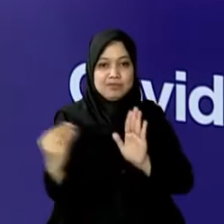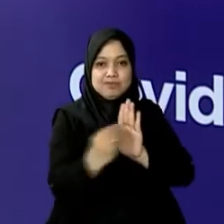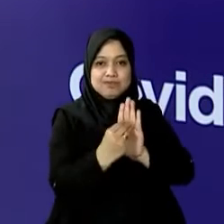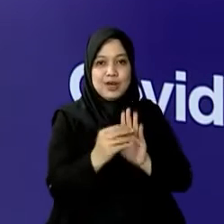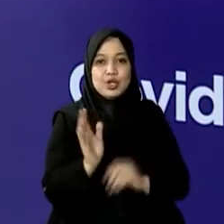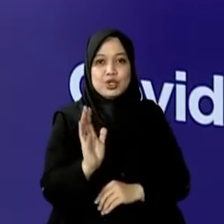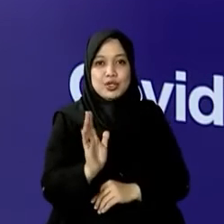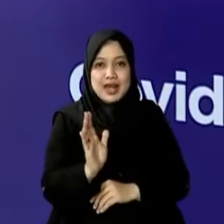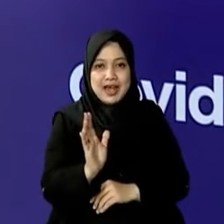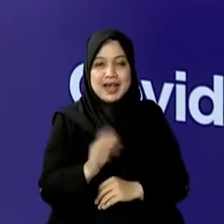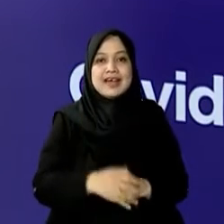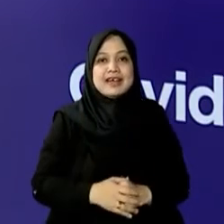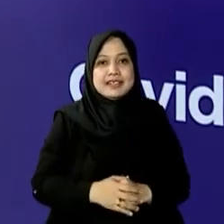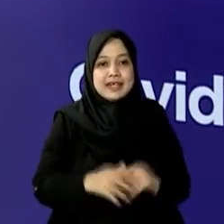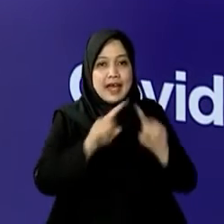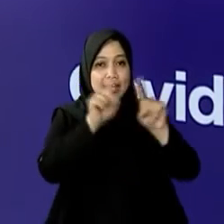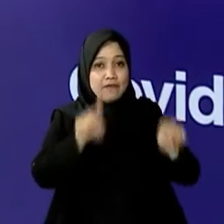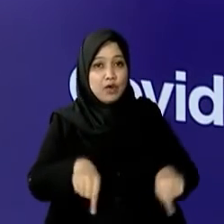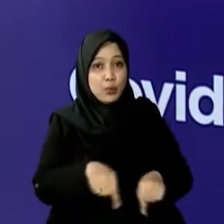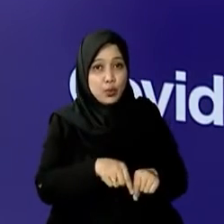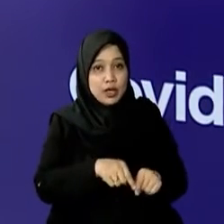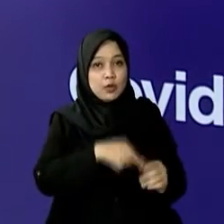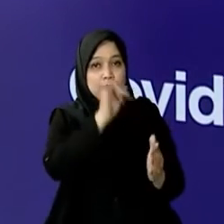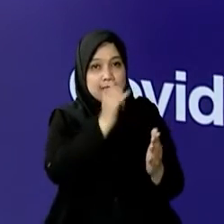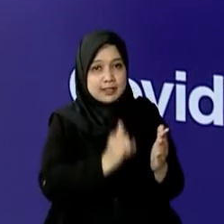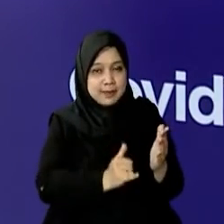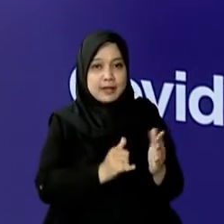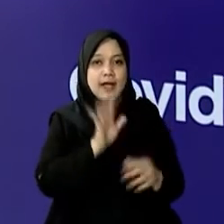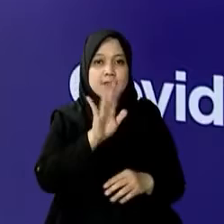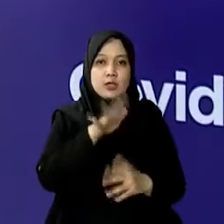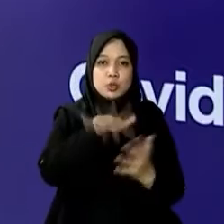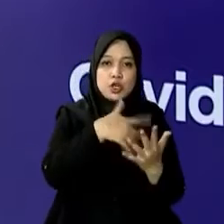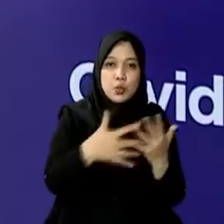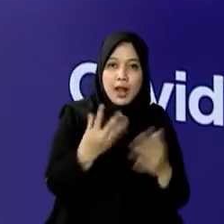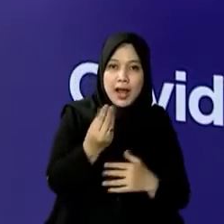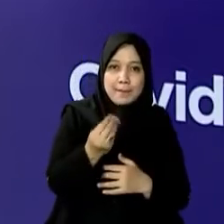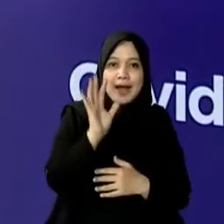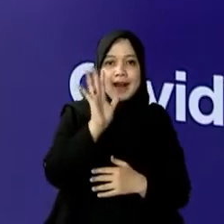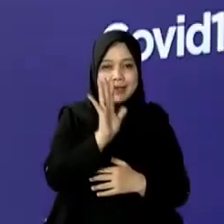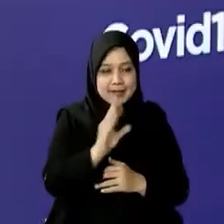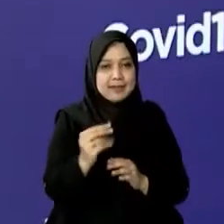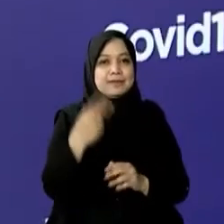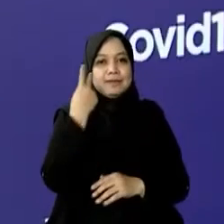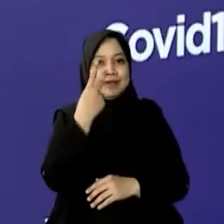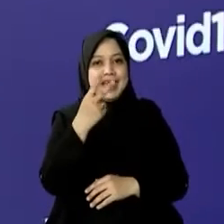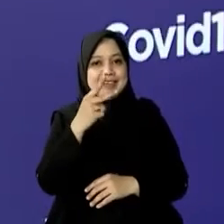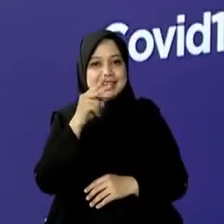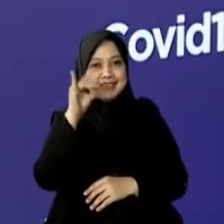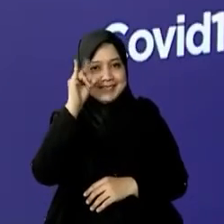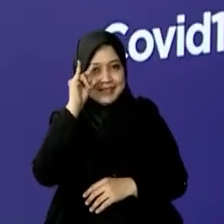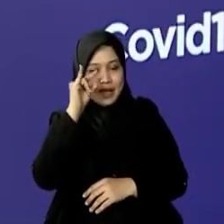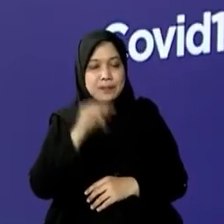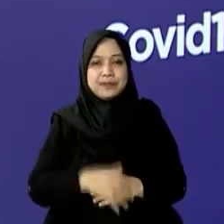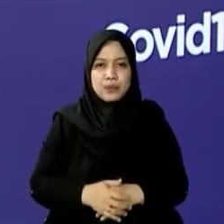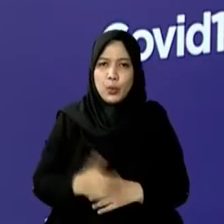juga di sana untuk untuk bisa mendapatkan jadwal konseling dan sebagainya menarik sekali tentang Neng tadi kira-kira